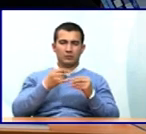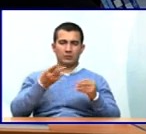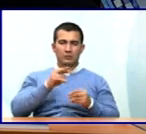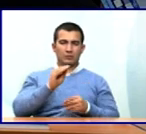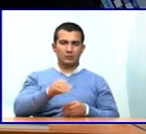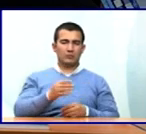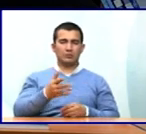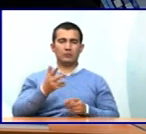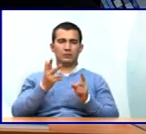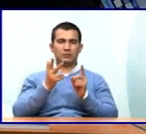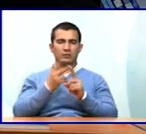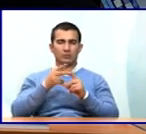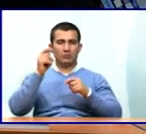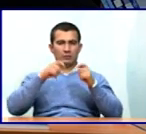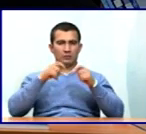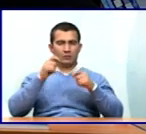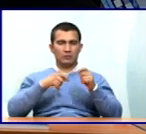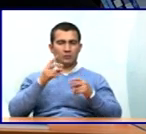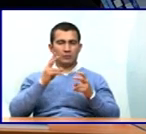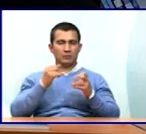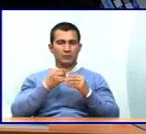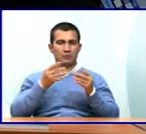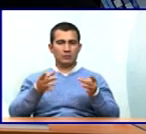datchik, uchinchisi yomg'ir o'lchagichlari.